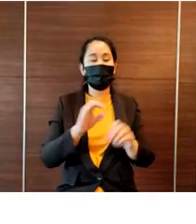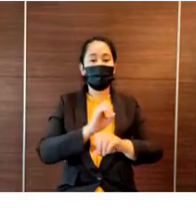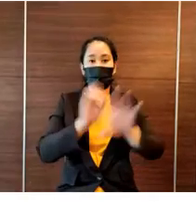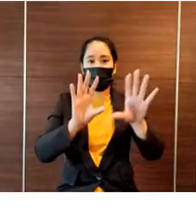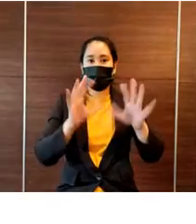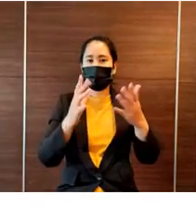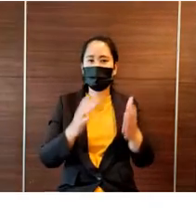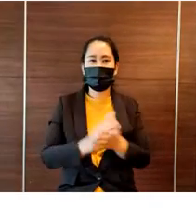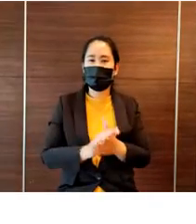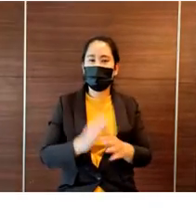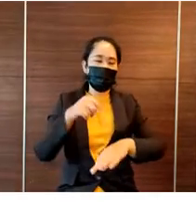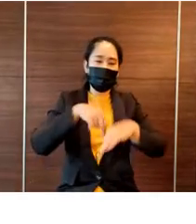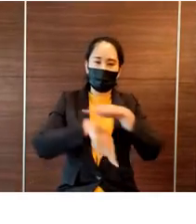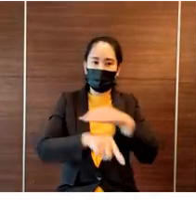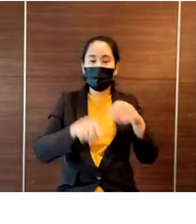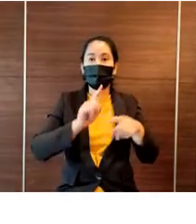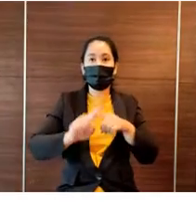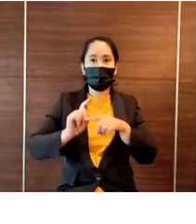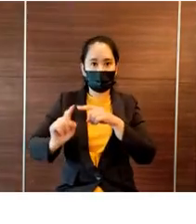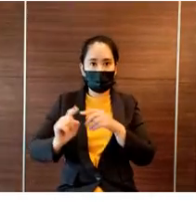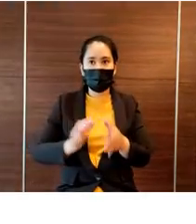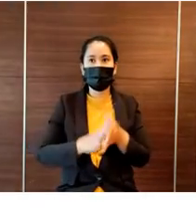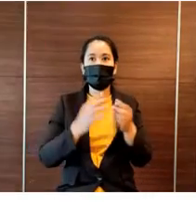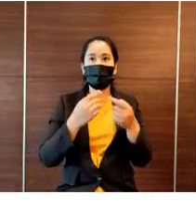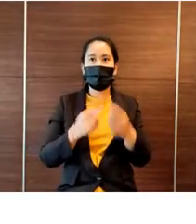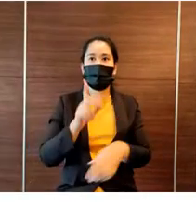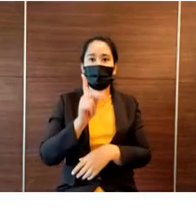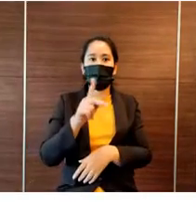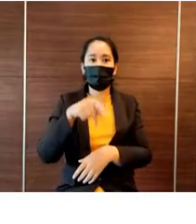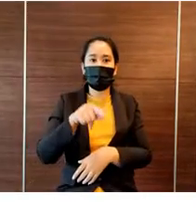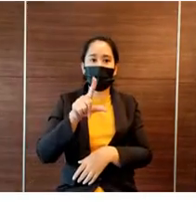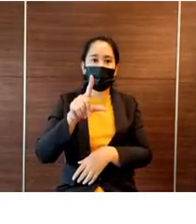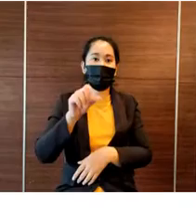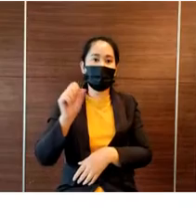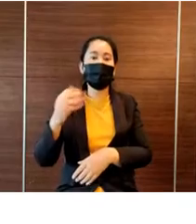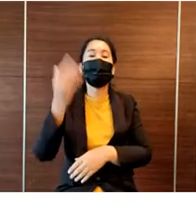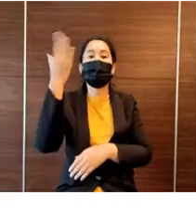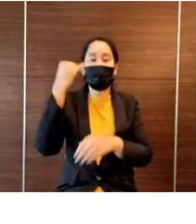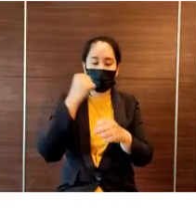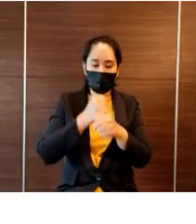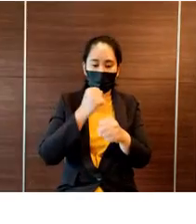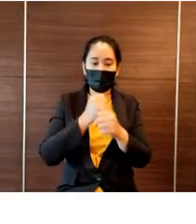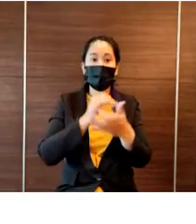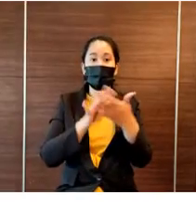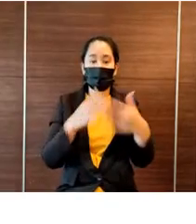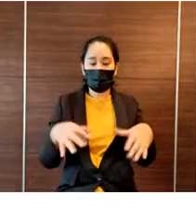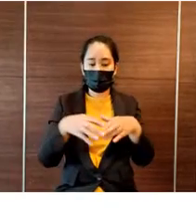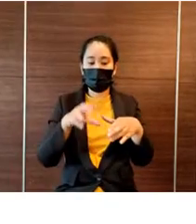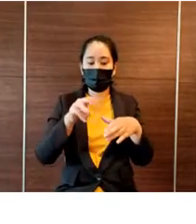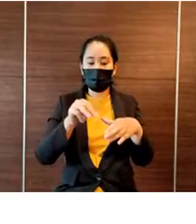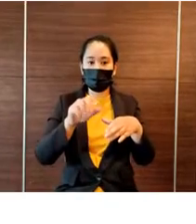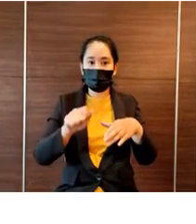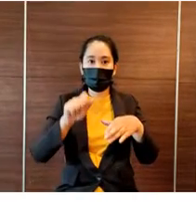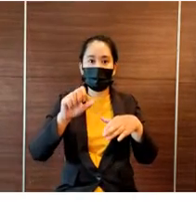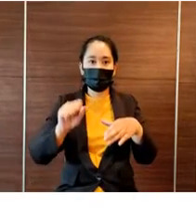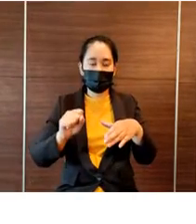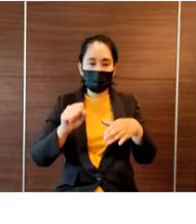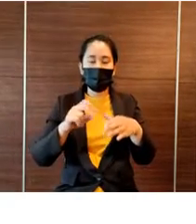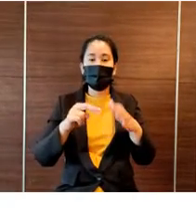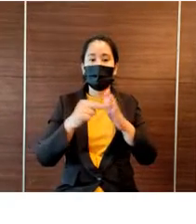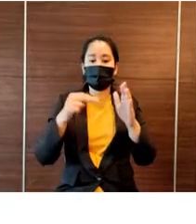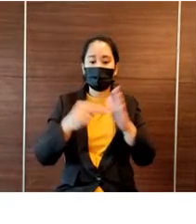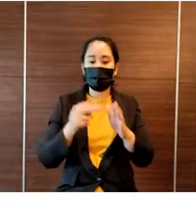มีอะไรจุกจิกจุกจิกเนาะแต่ในขณะเดียวกัน KPLHS แบบที่เราเคยทำสำหรับกลุ่ม MSM ที่ใช้สารเสพติ